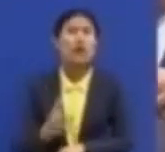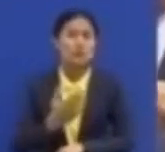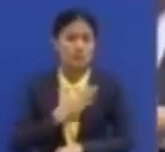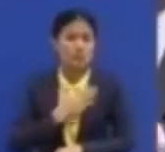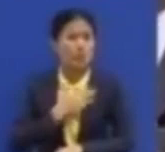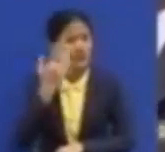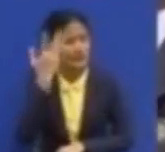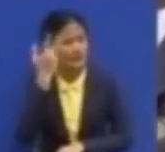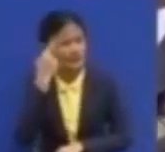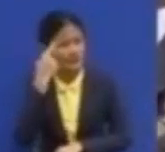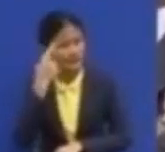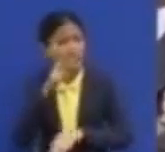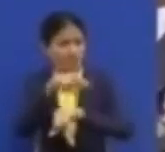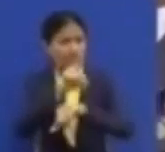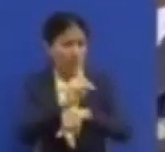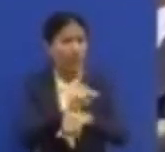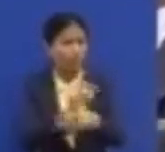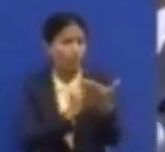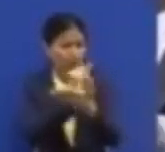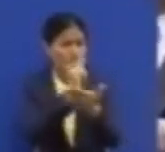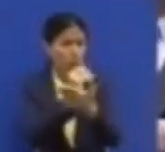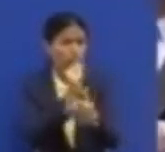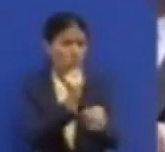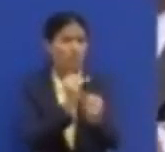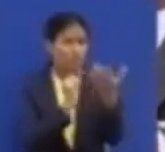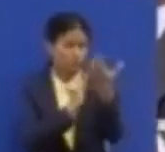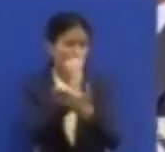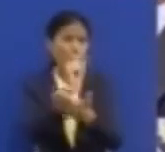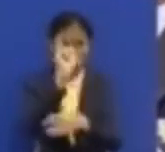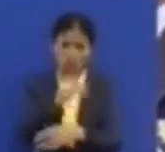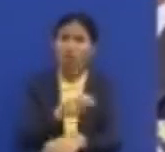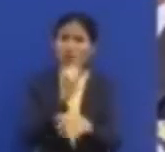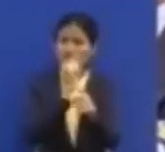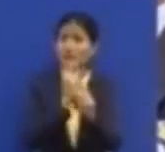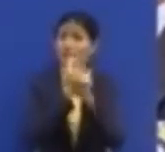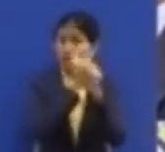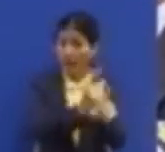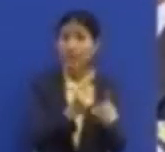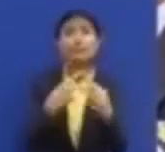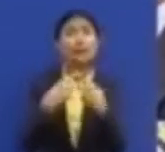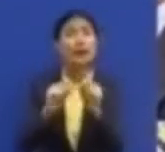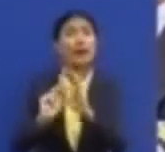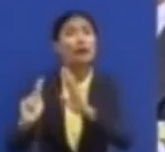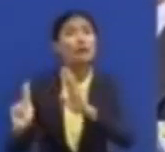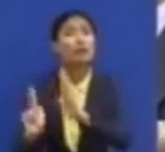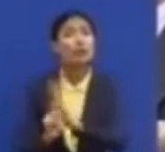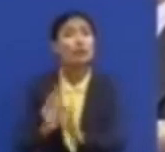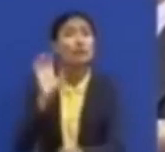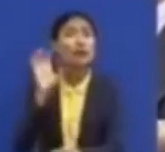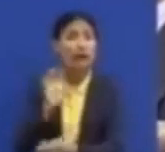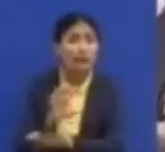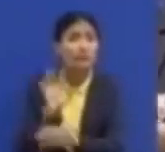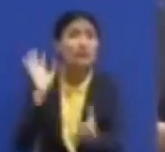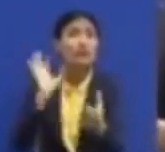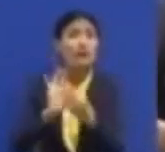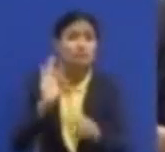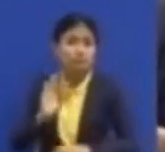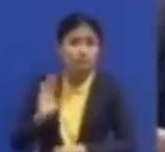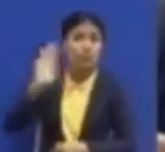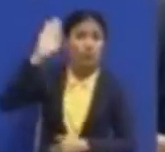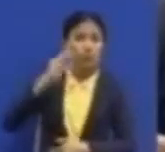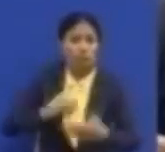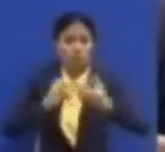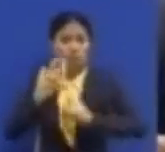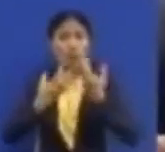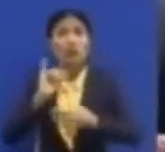การอยู่ท่านประธานครับแต่ข้อบังคับในเรื่องการในการอภิปรายนั้นมันไม่ได้มีข้อเดียวครับ